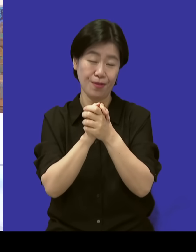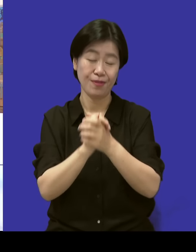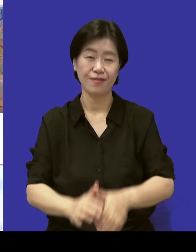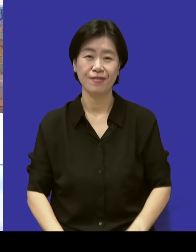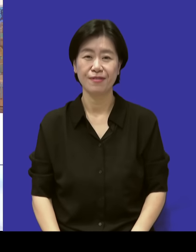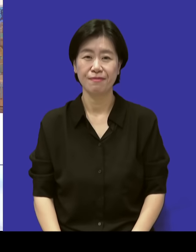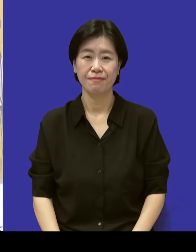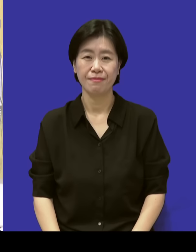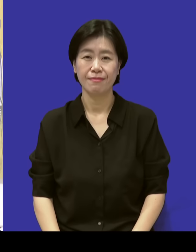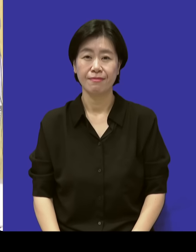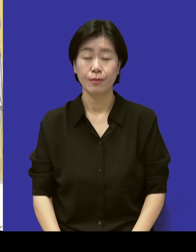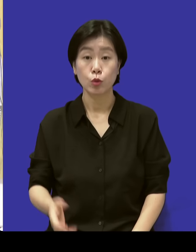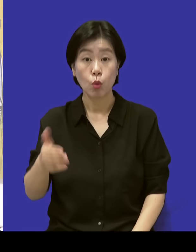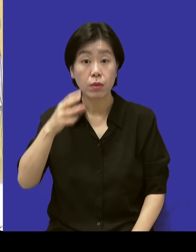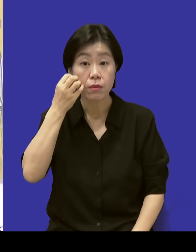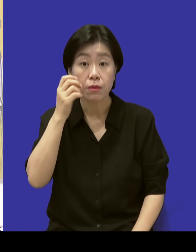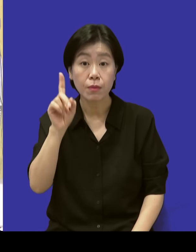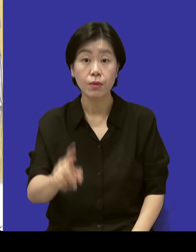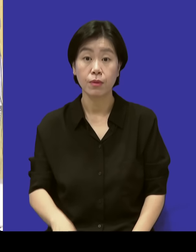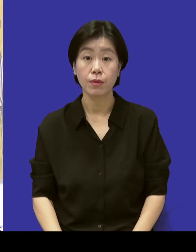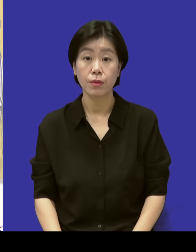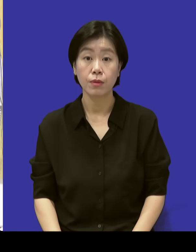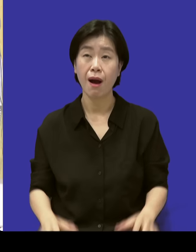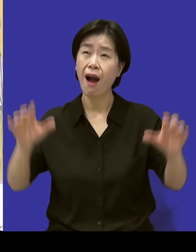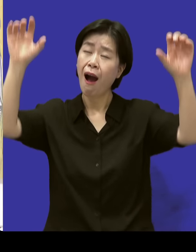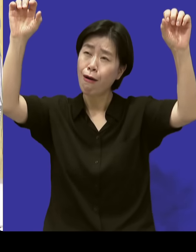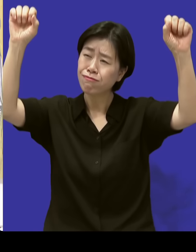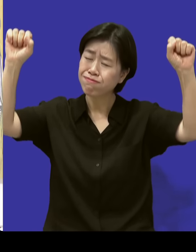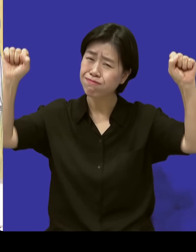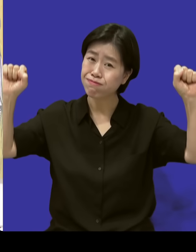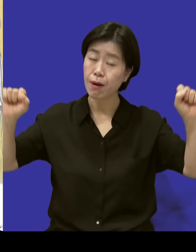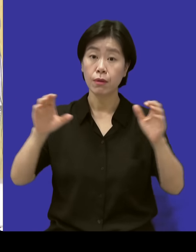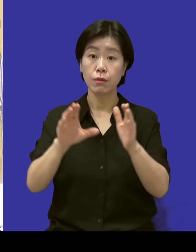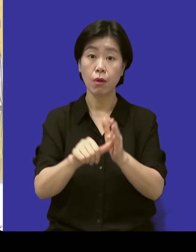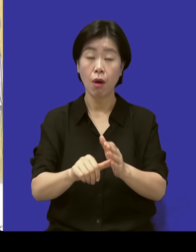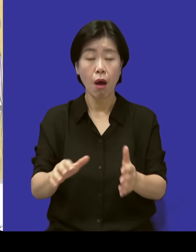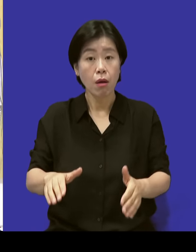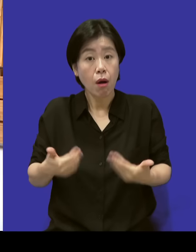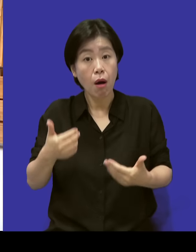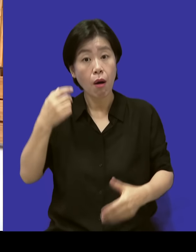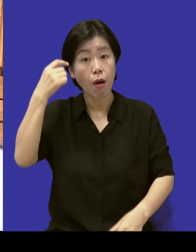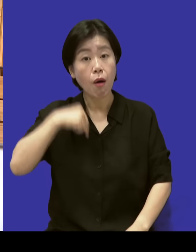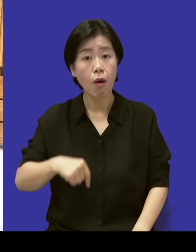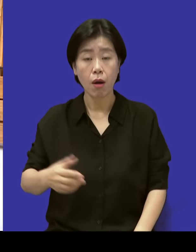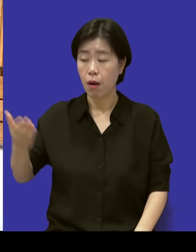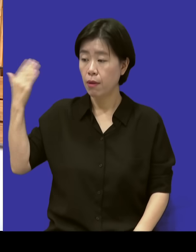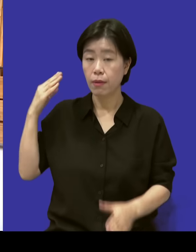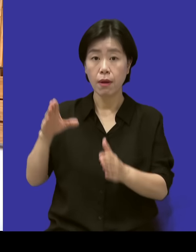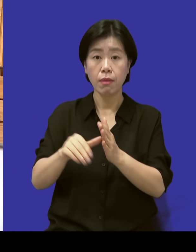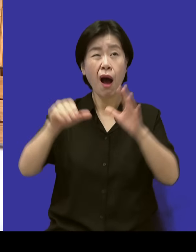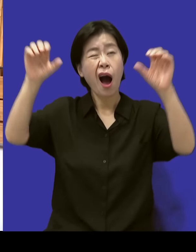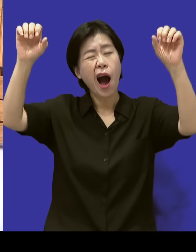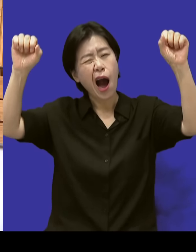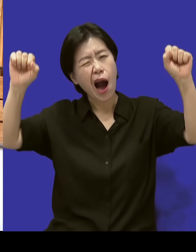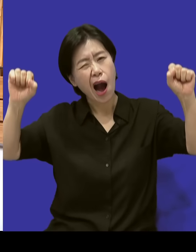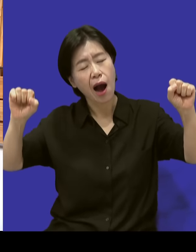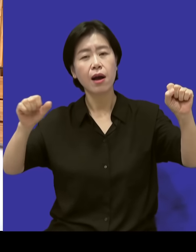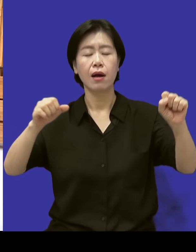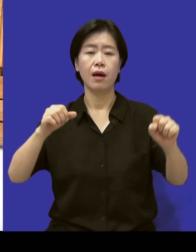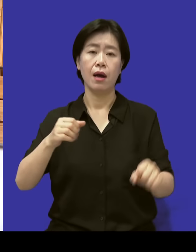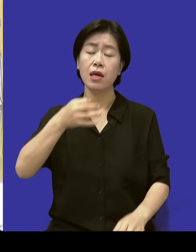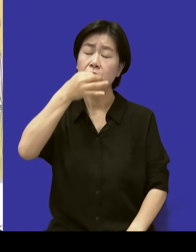하는데 딱 당기는데 예전에 흔들었던 무게가 깃털 같아요. 그런 약간